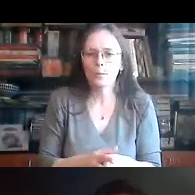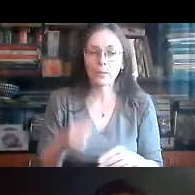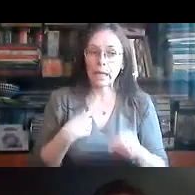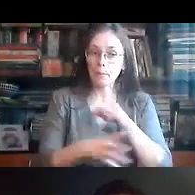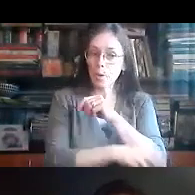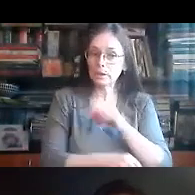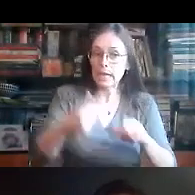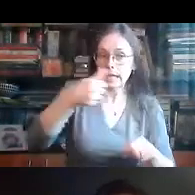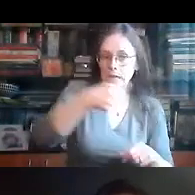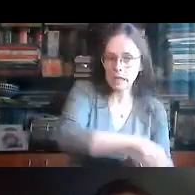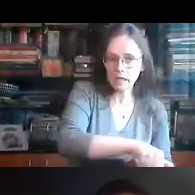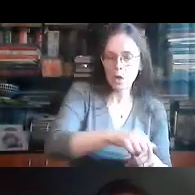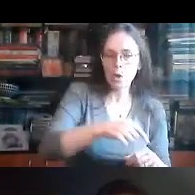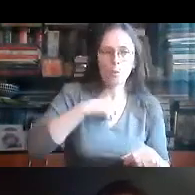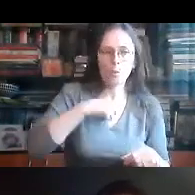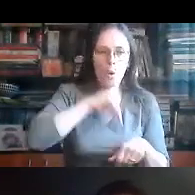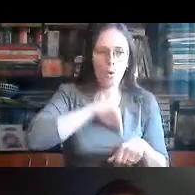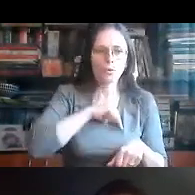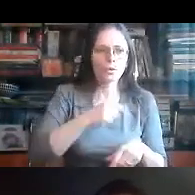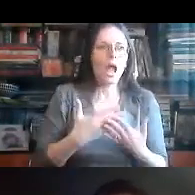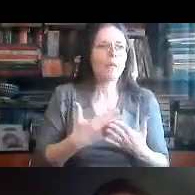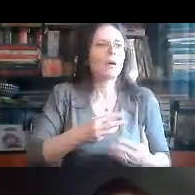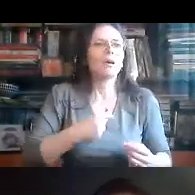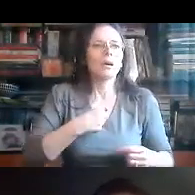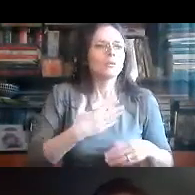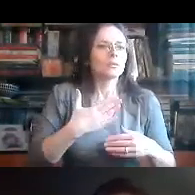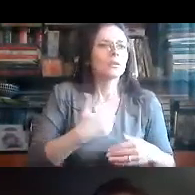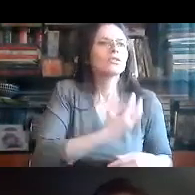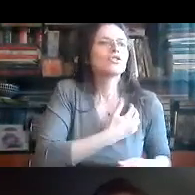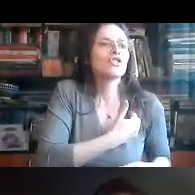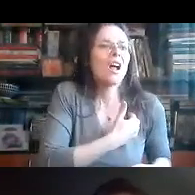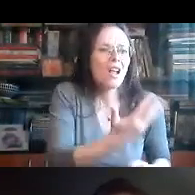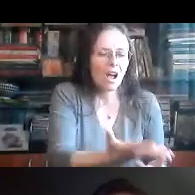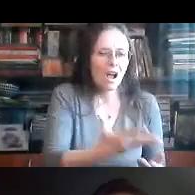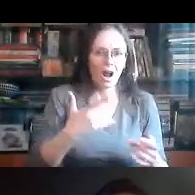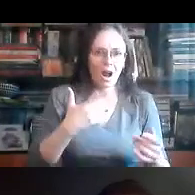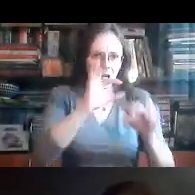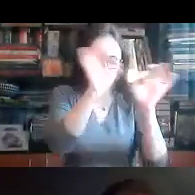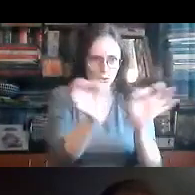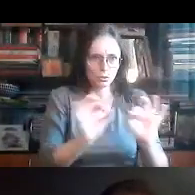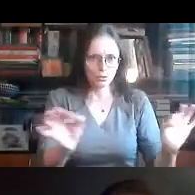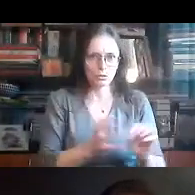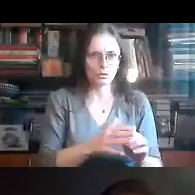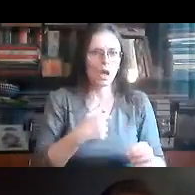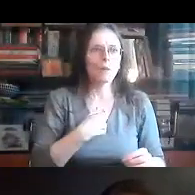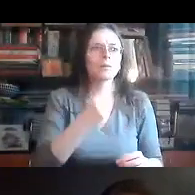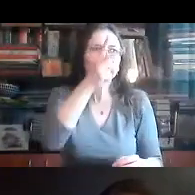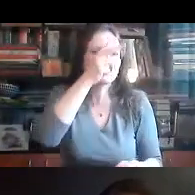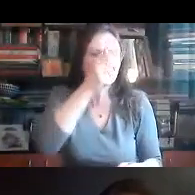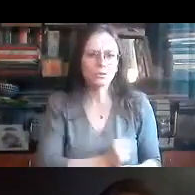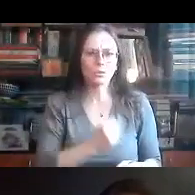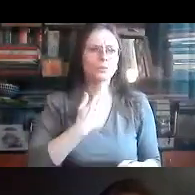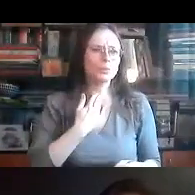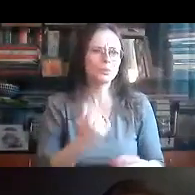да, в коротких высказываниях, арт-высказываниях, может быть, театральных, потому что, ну, в принципе, ну, вот я на